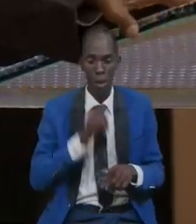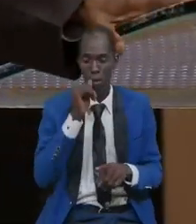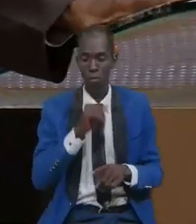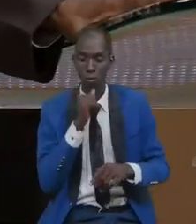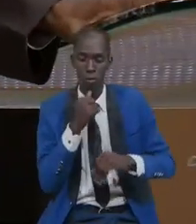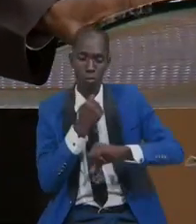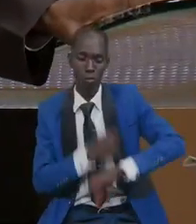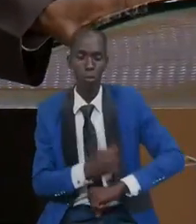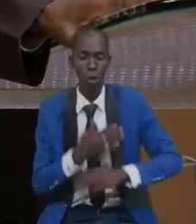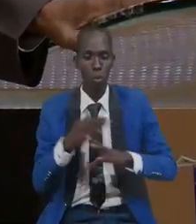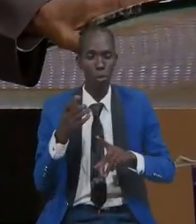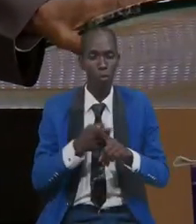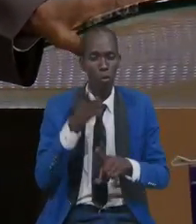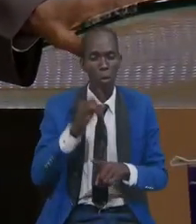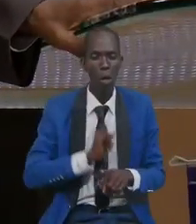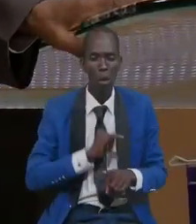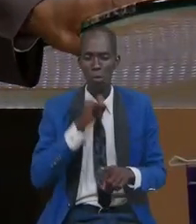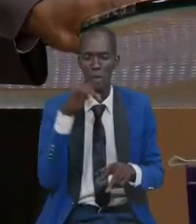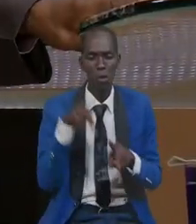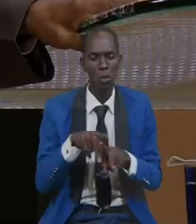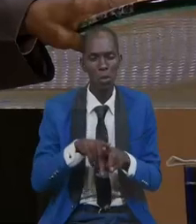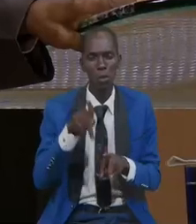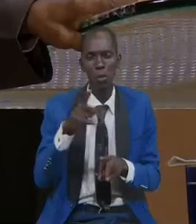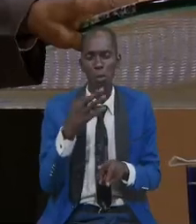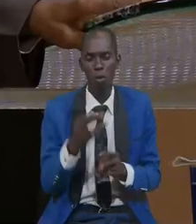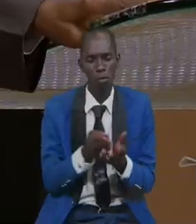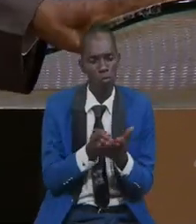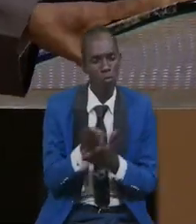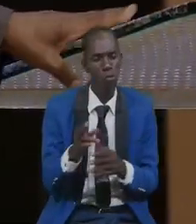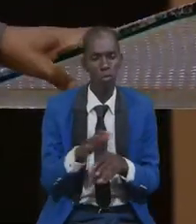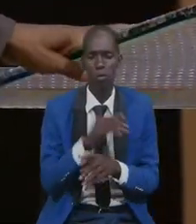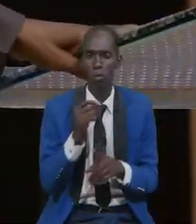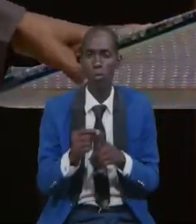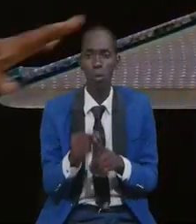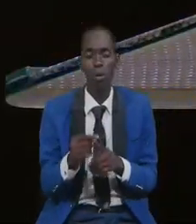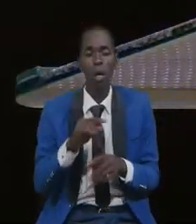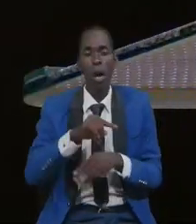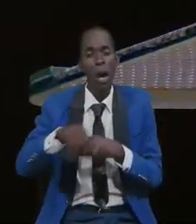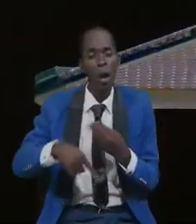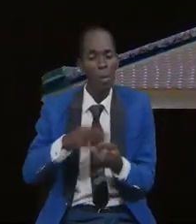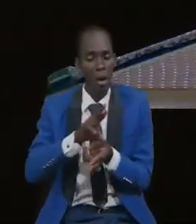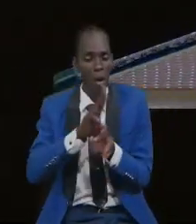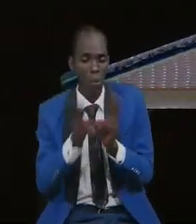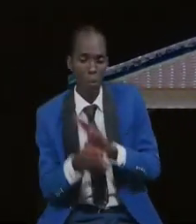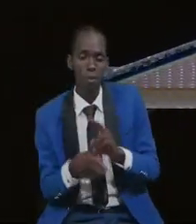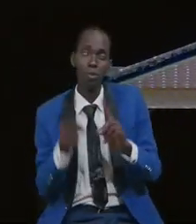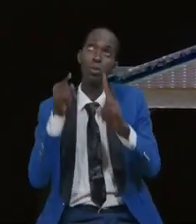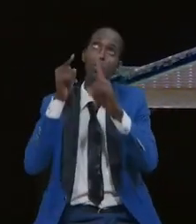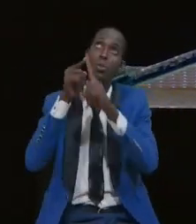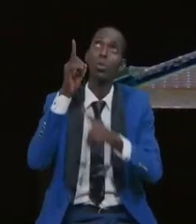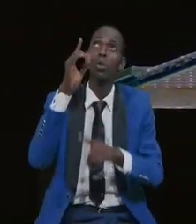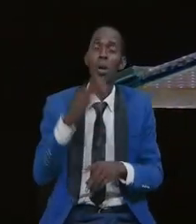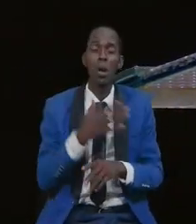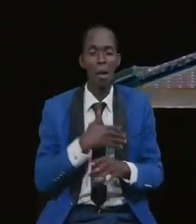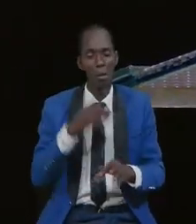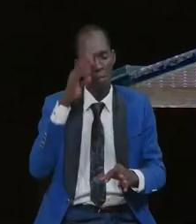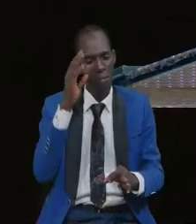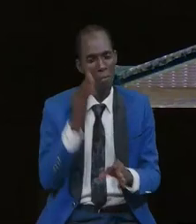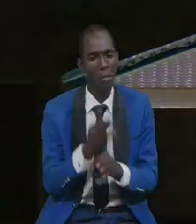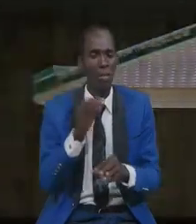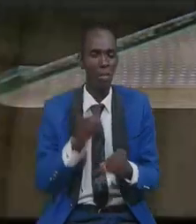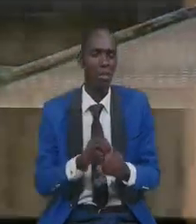de la parole, de tout ce que je dois vous dire. À propos de la repentance envers Dieu et la foi au Seigneur Jésus-Christ, je vous